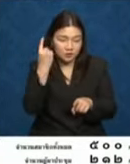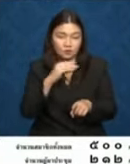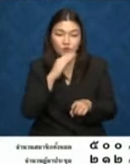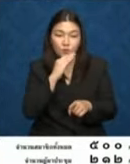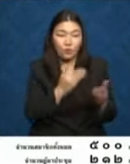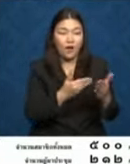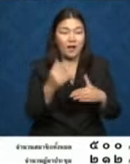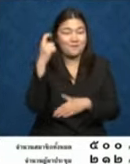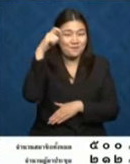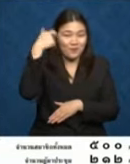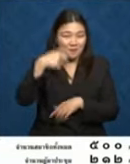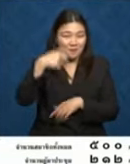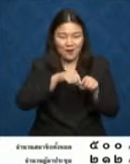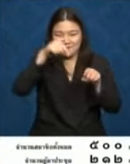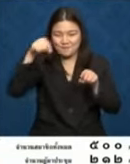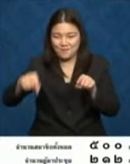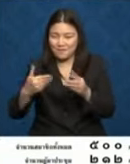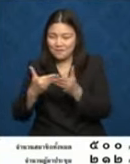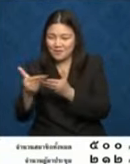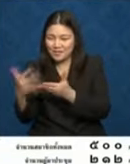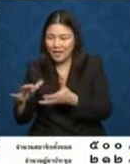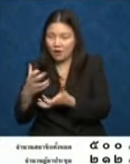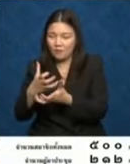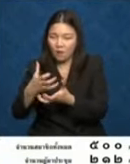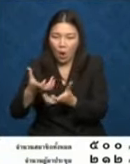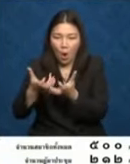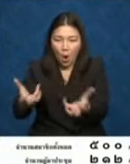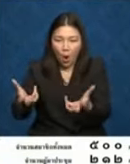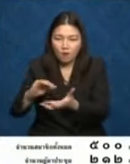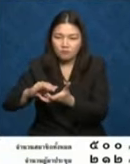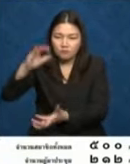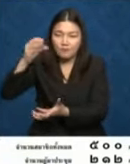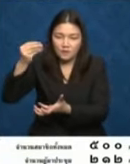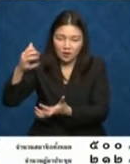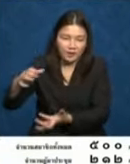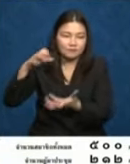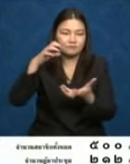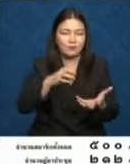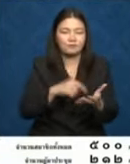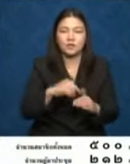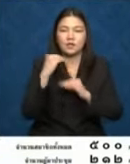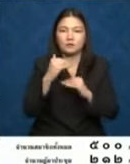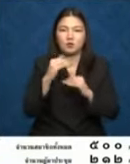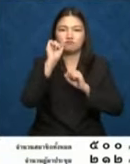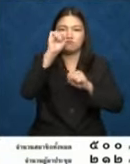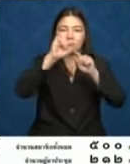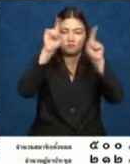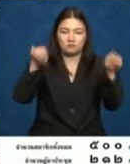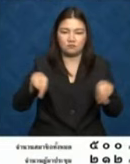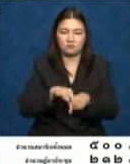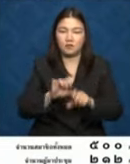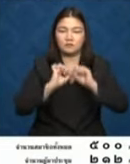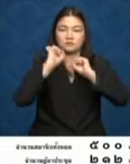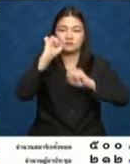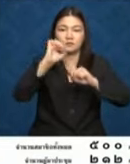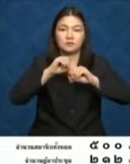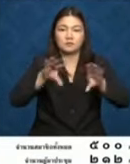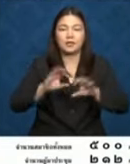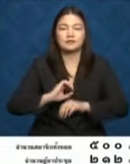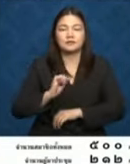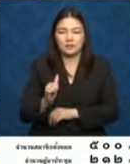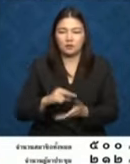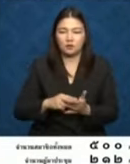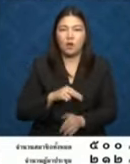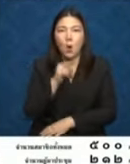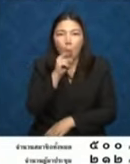ไทยโดยการอนุโลมเนี่ยได้เท่าไหร่มีป้ายประชาสัมพันธ์อย่างต่อเนื่องนะครับแล้วก็ให้ความดูแลนักท่องเที่ยวนะครับเ